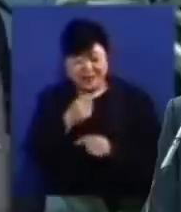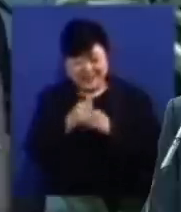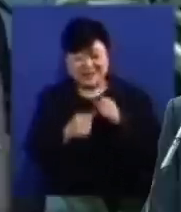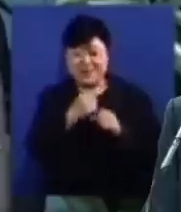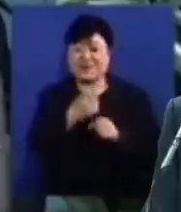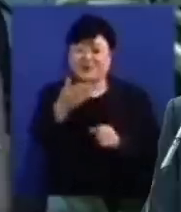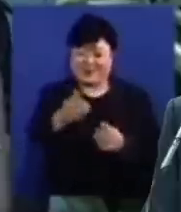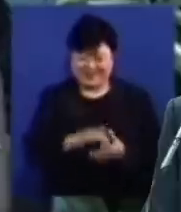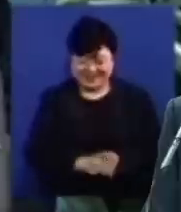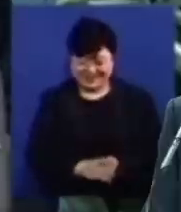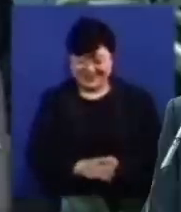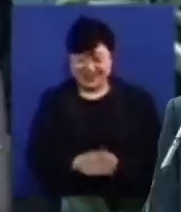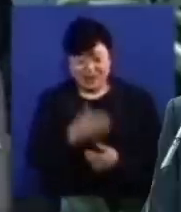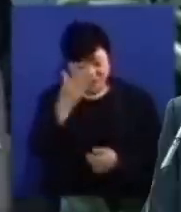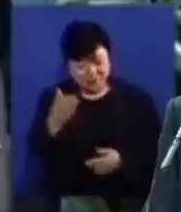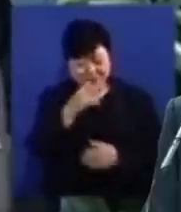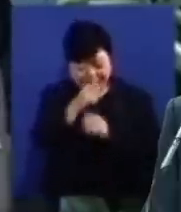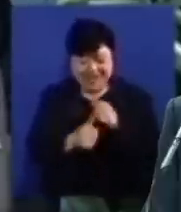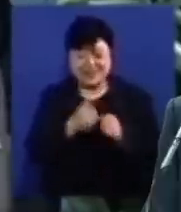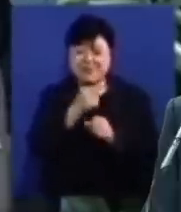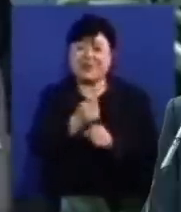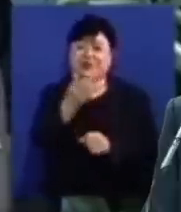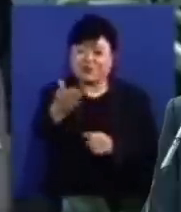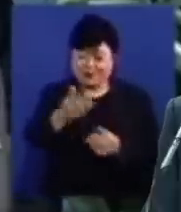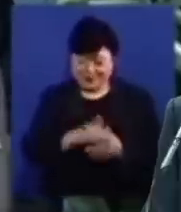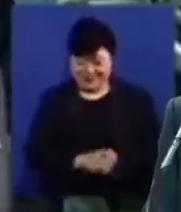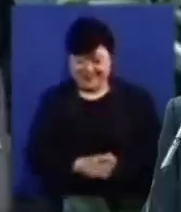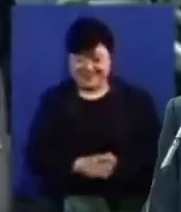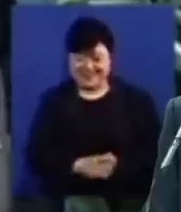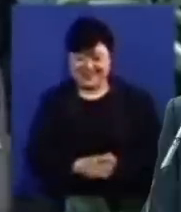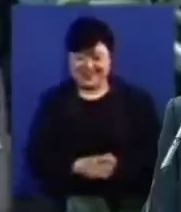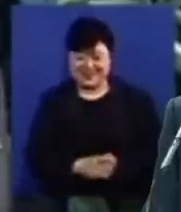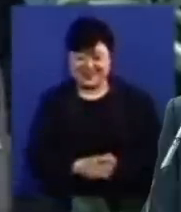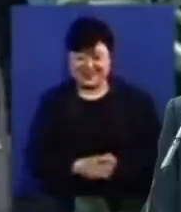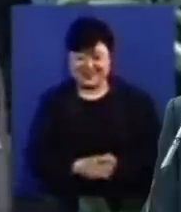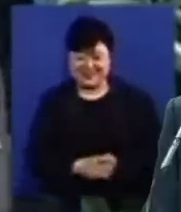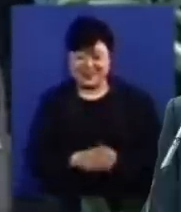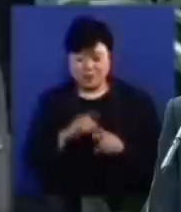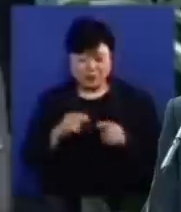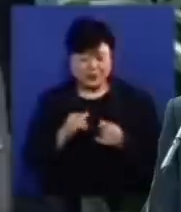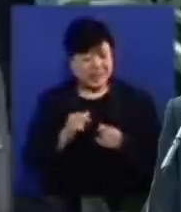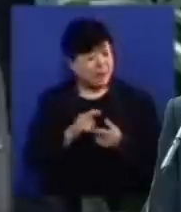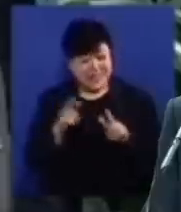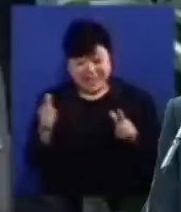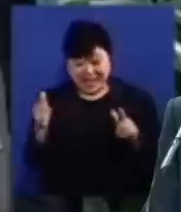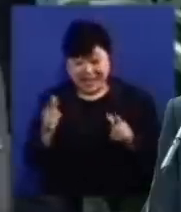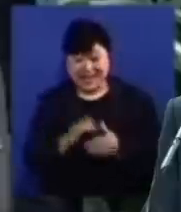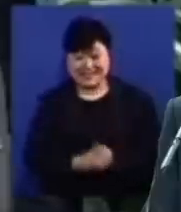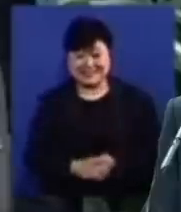작품이에요. 여러분도 하나님 작품이에요. 보통 분들이 아닙니다.